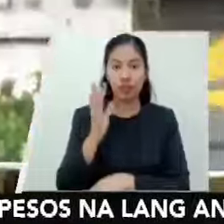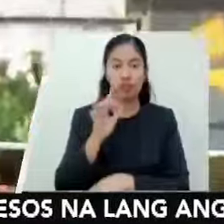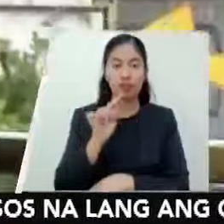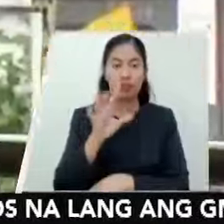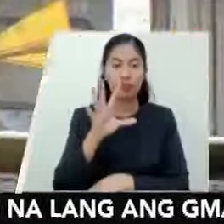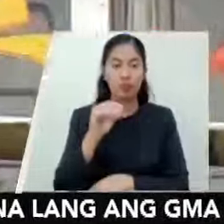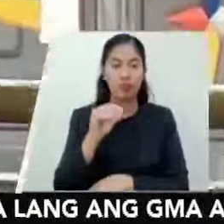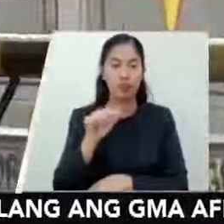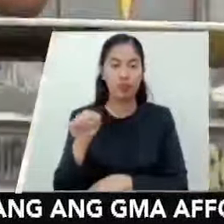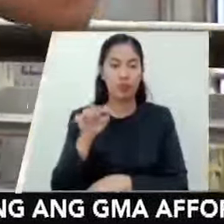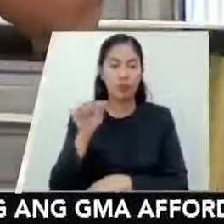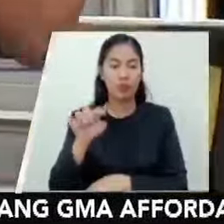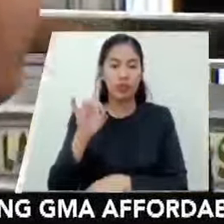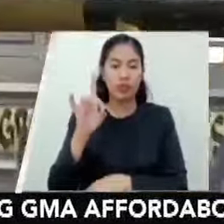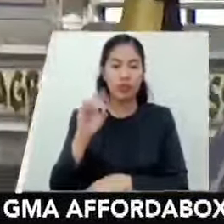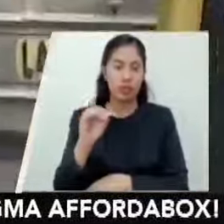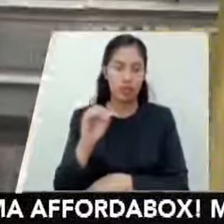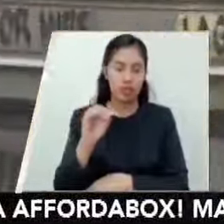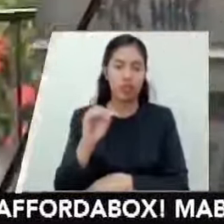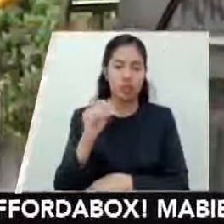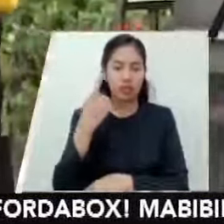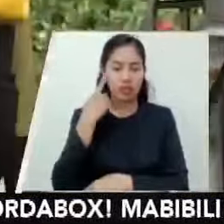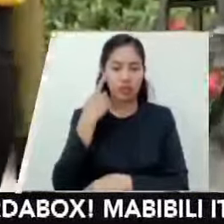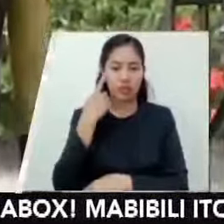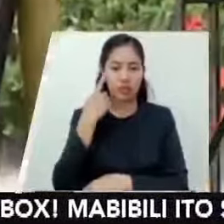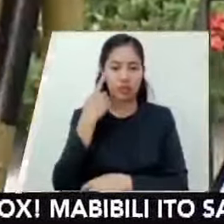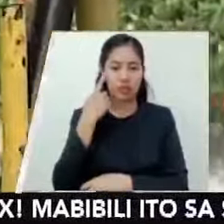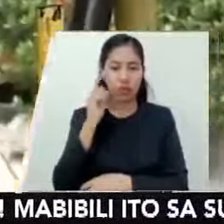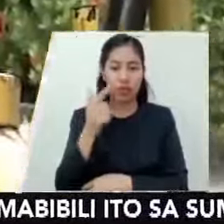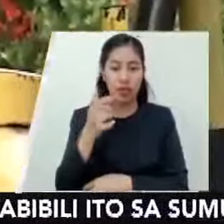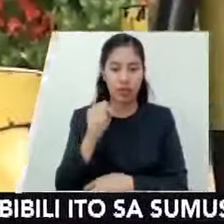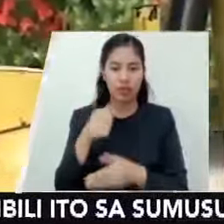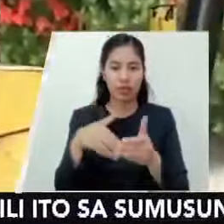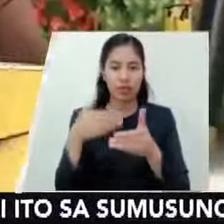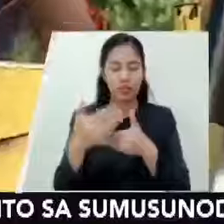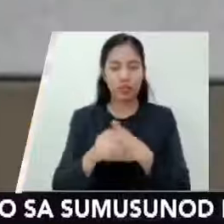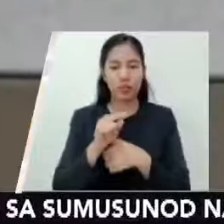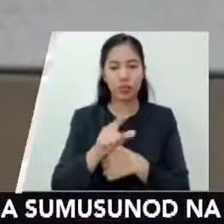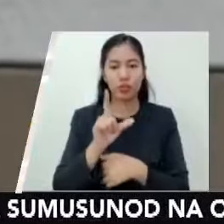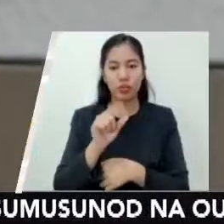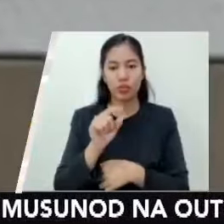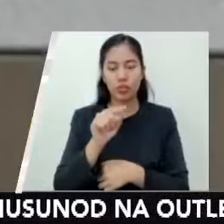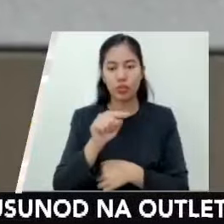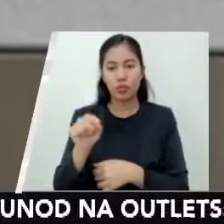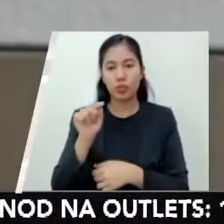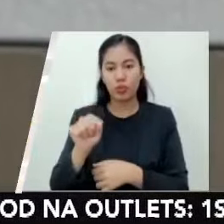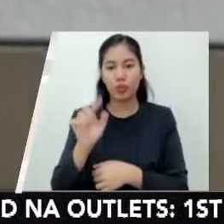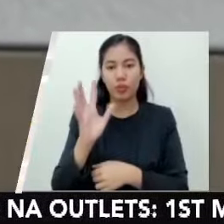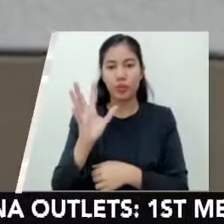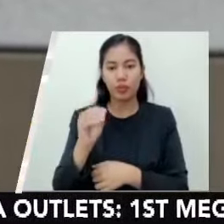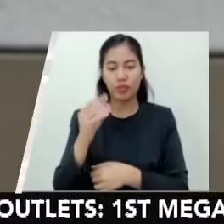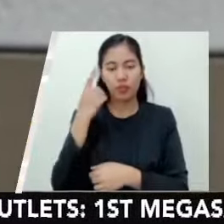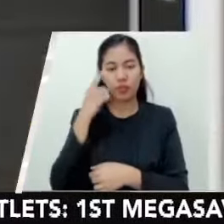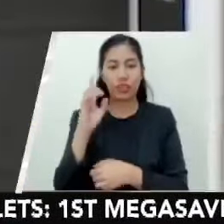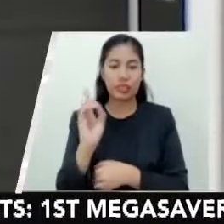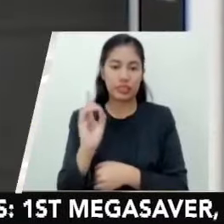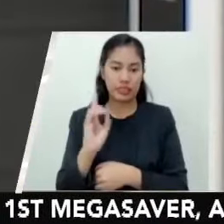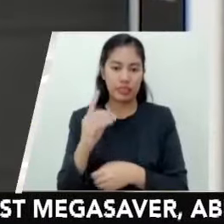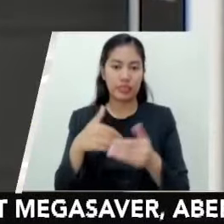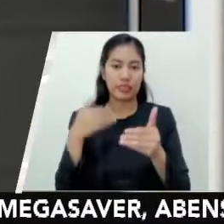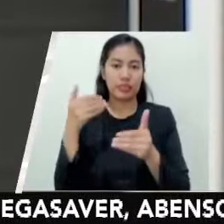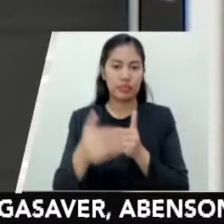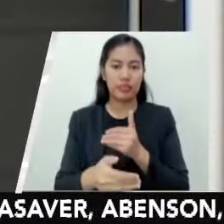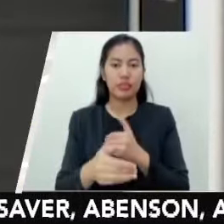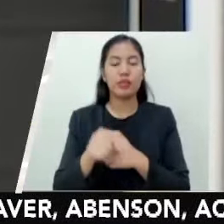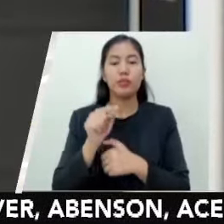20 hanggang 50 centavos sa kada litro ng diesel, habang 20 hanggang 45 centavos naman sa kada litro ng kerosene.